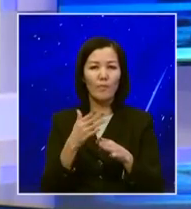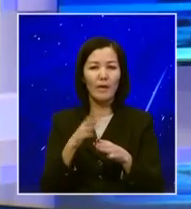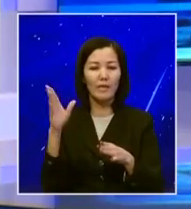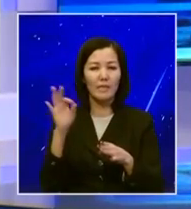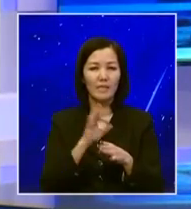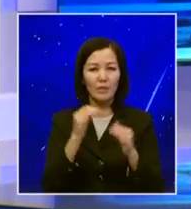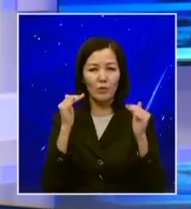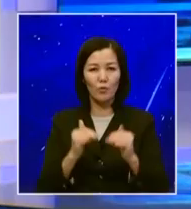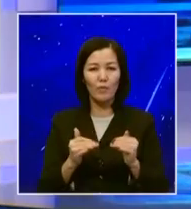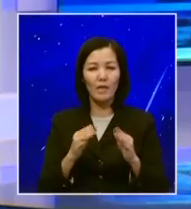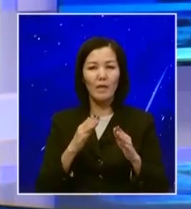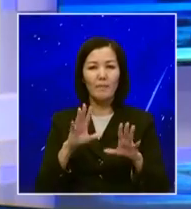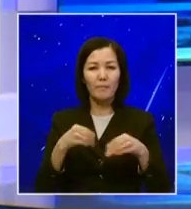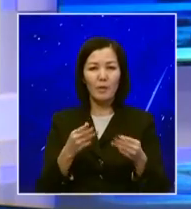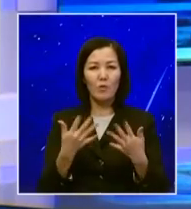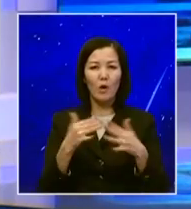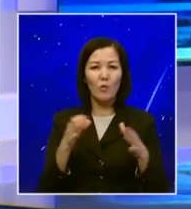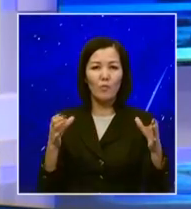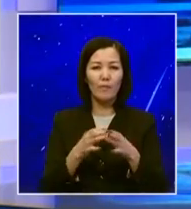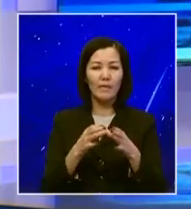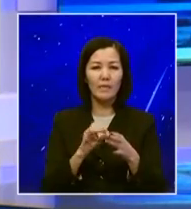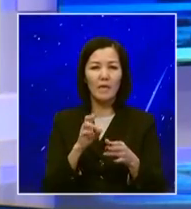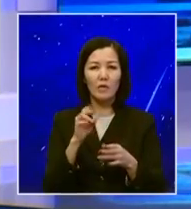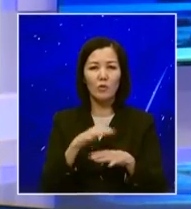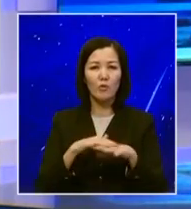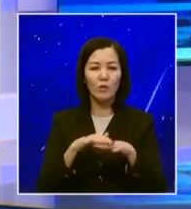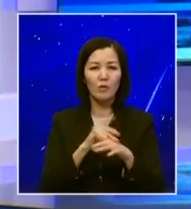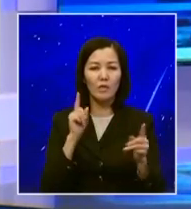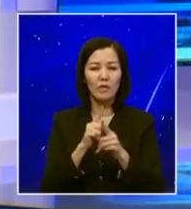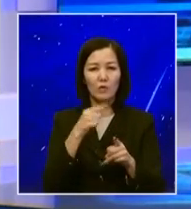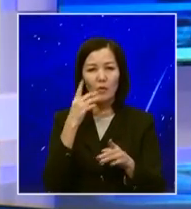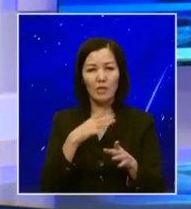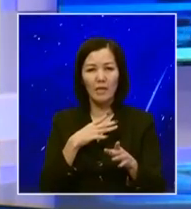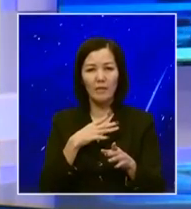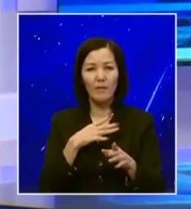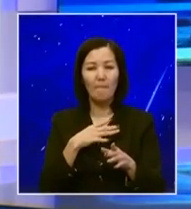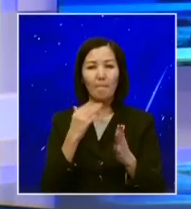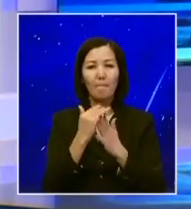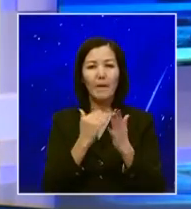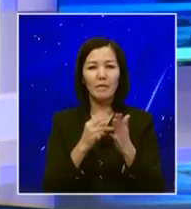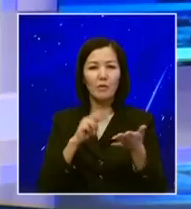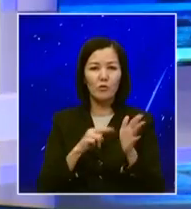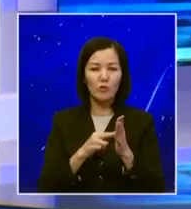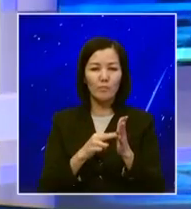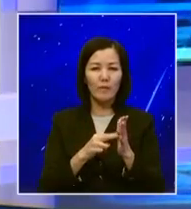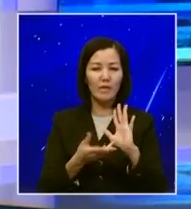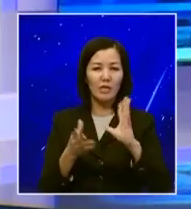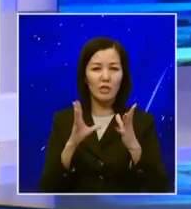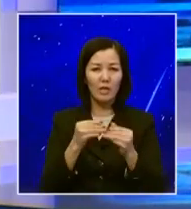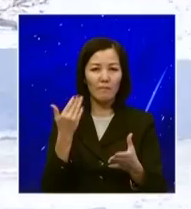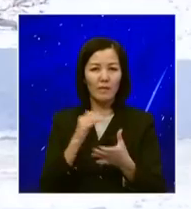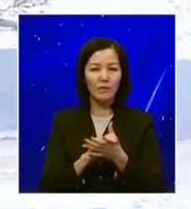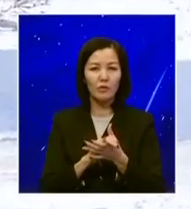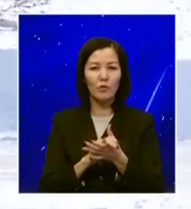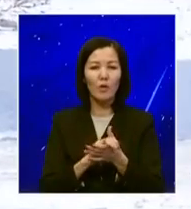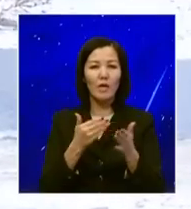беру. Бұл ауыл партиясы өкілдерінің Ақсу ауданы тұрғындарымен кездесуінде айтқаны. Олардың болашаққа бағдары мен жоспары болса, жалпы